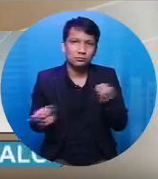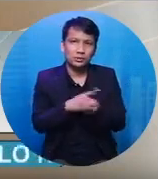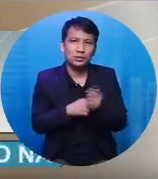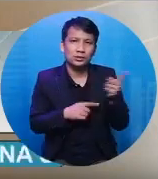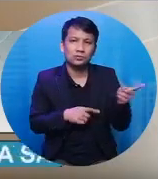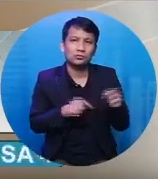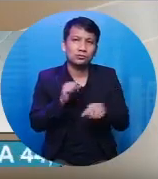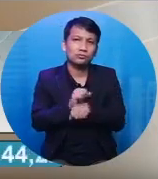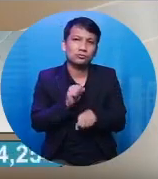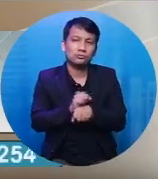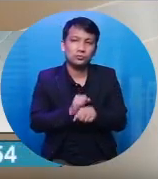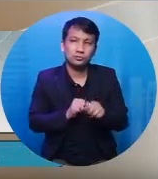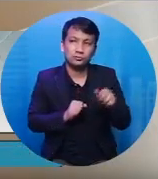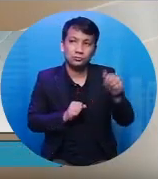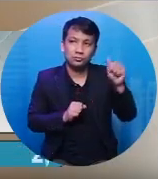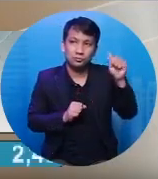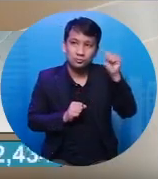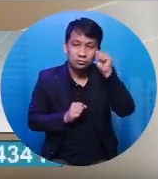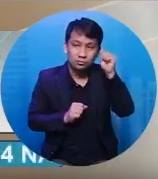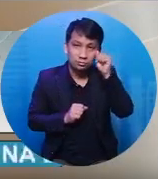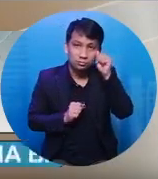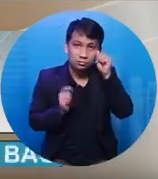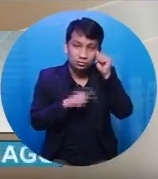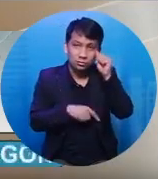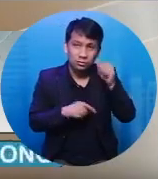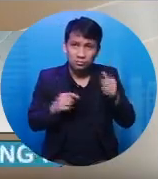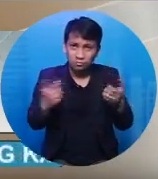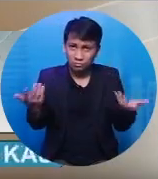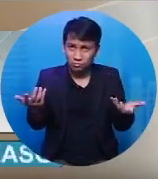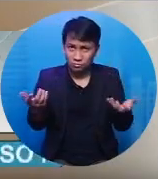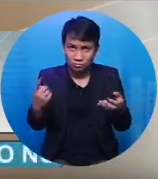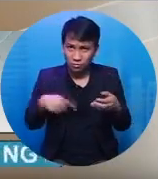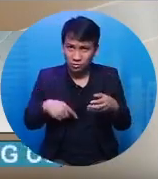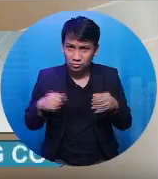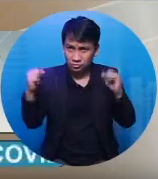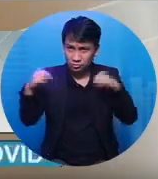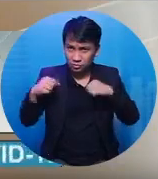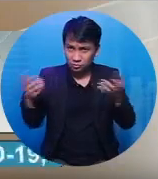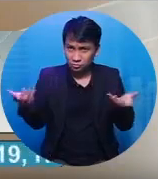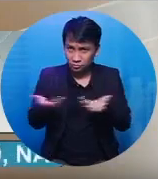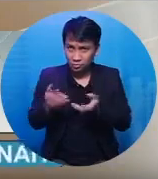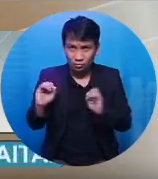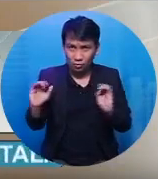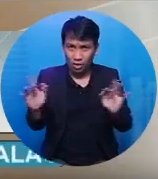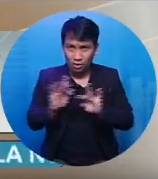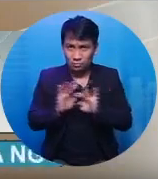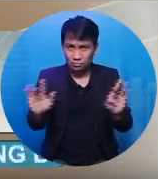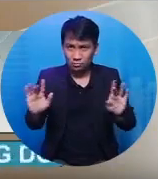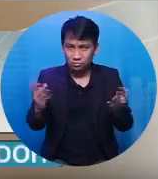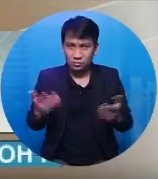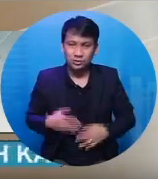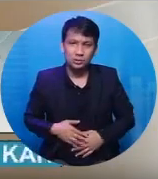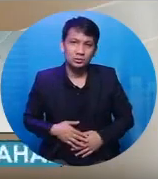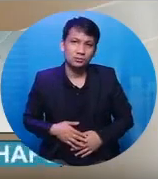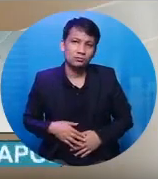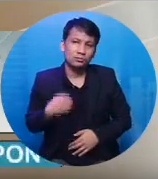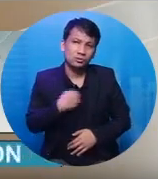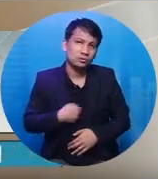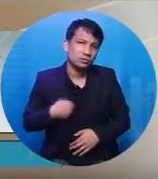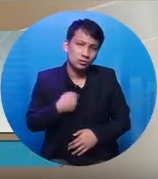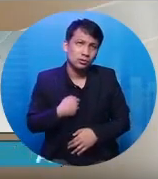Naku. Ang trabaho. No, merci ma'am. Wala na bang pag-asang magkaayos kayo, pag-ayusin? Sir, pasensya na